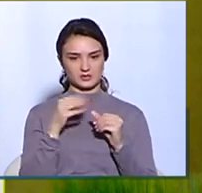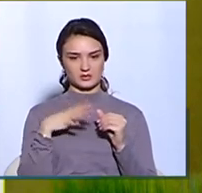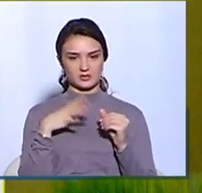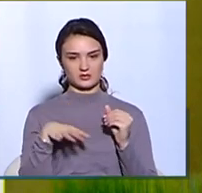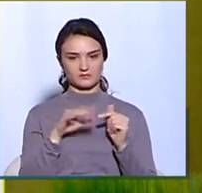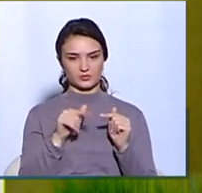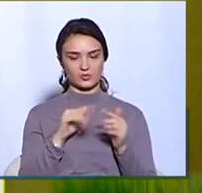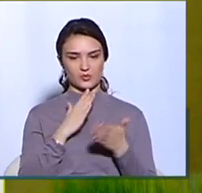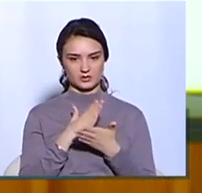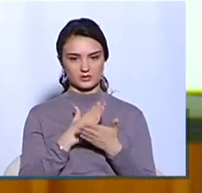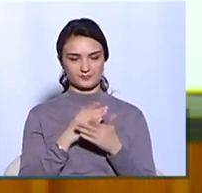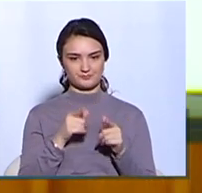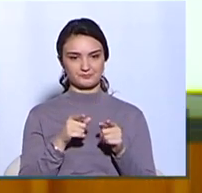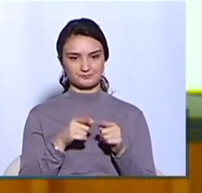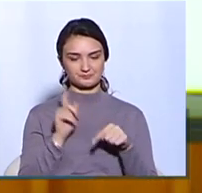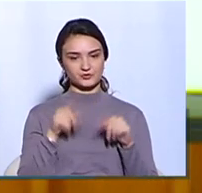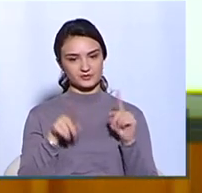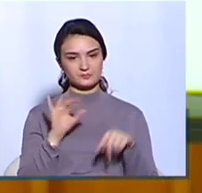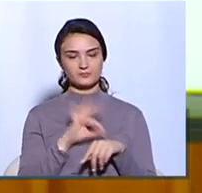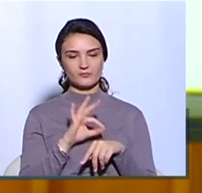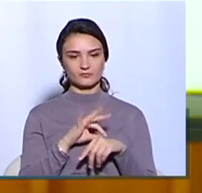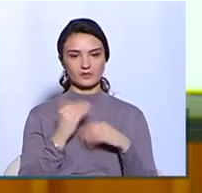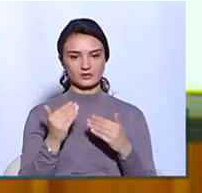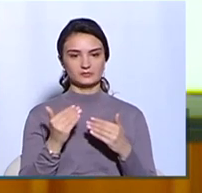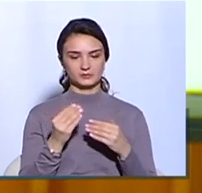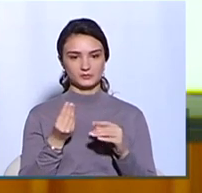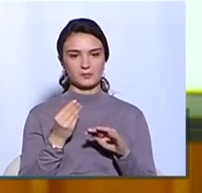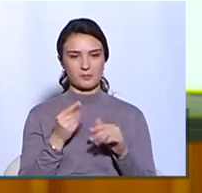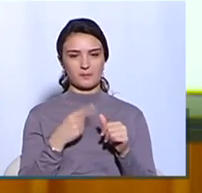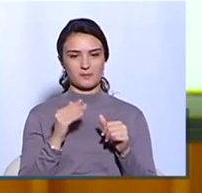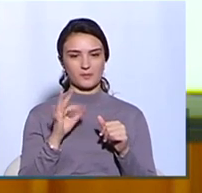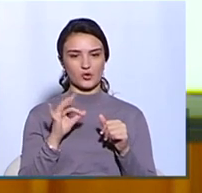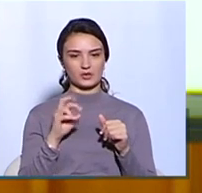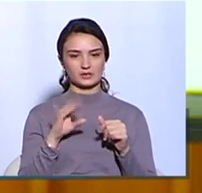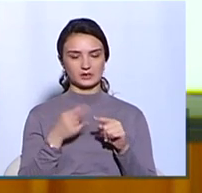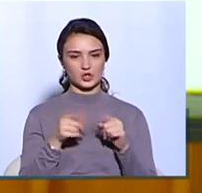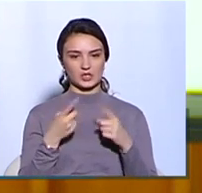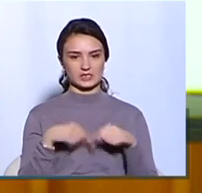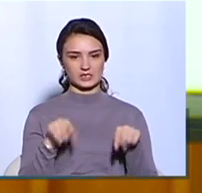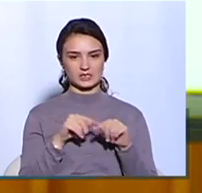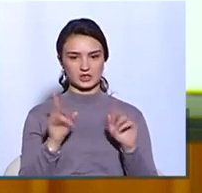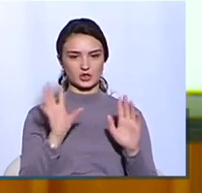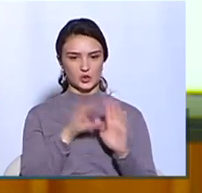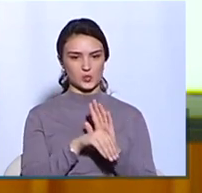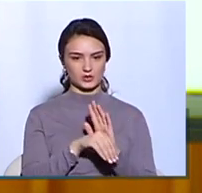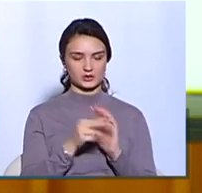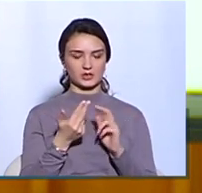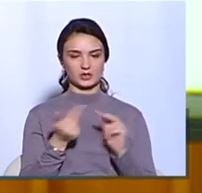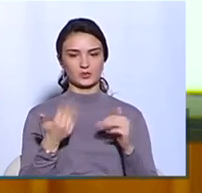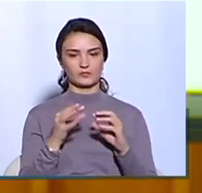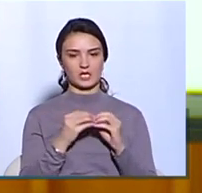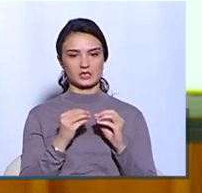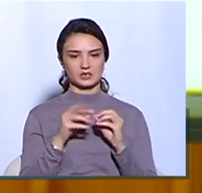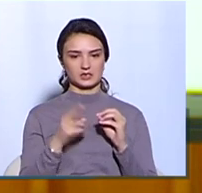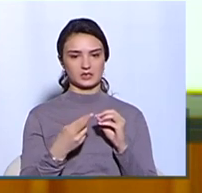საქართველო არის ასეთი შვიათი დაავადებების ფონდი, რომელიც შეუერთდა ამ ორგანიზაციას. კი, უკვე 10